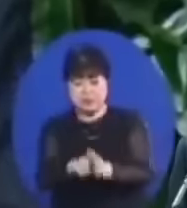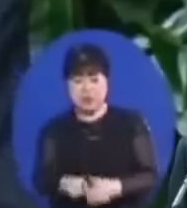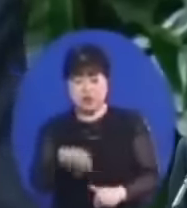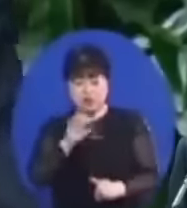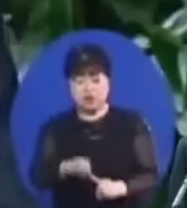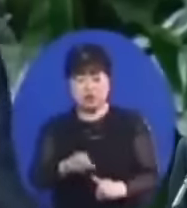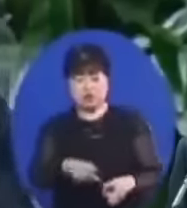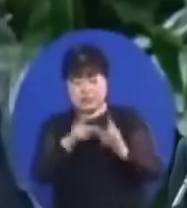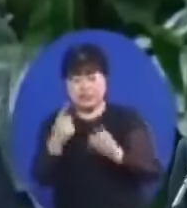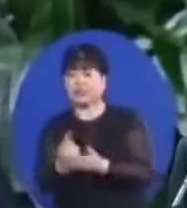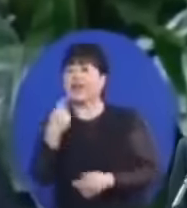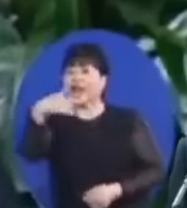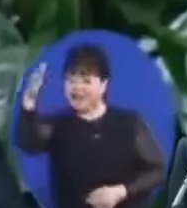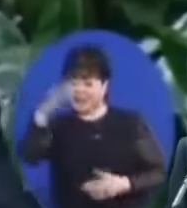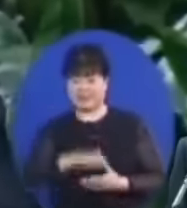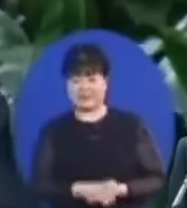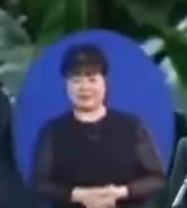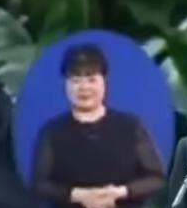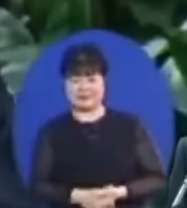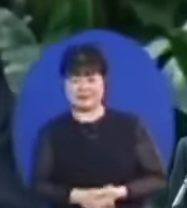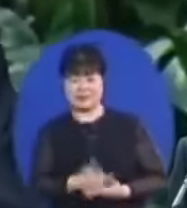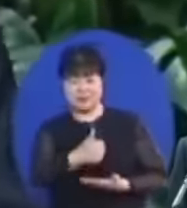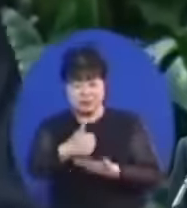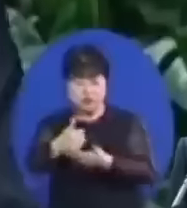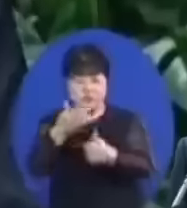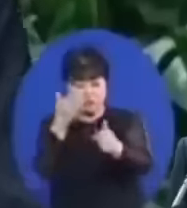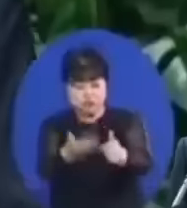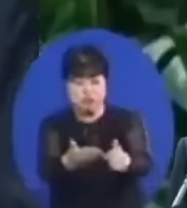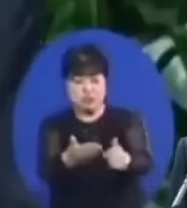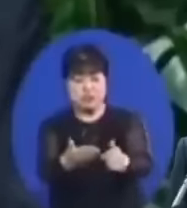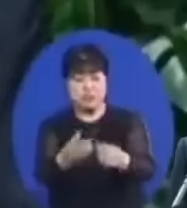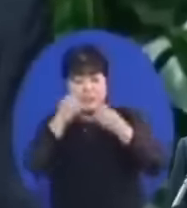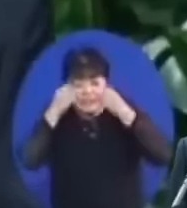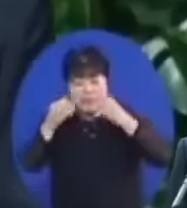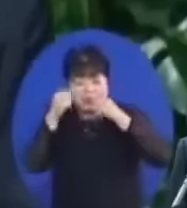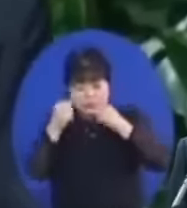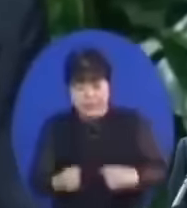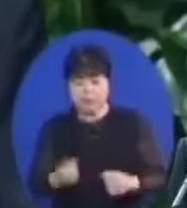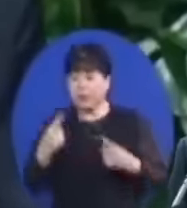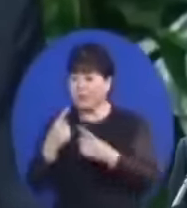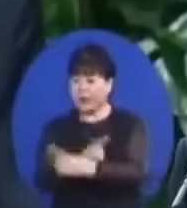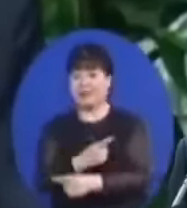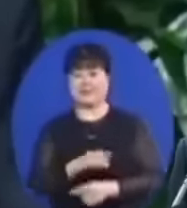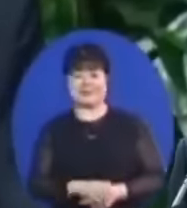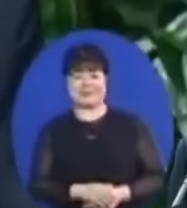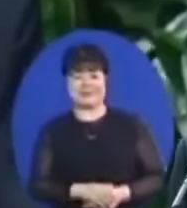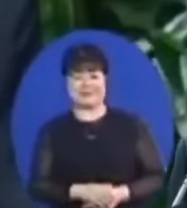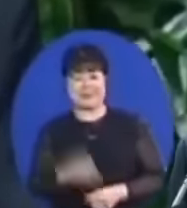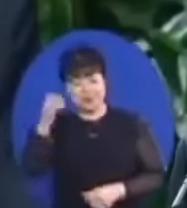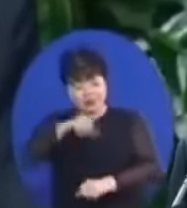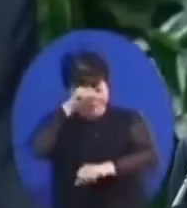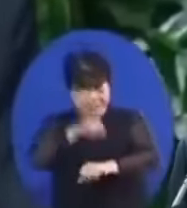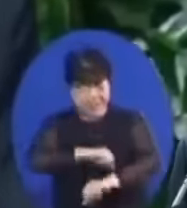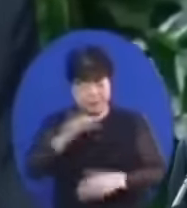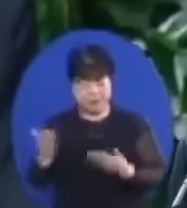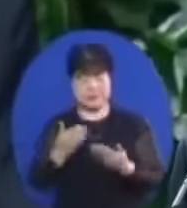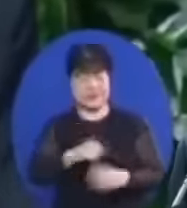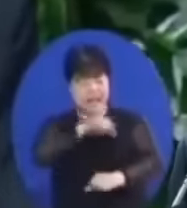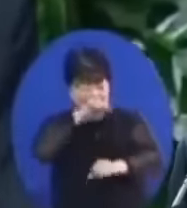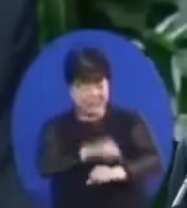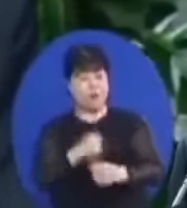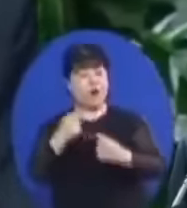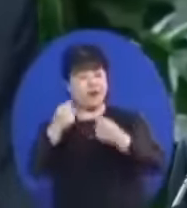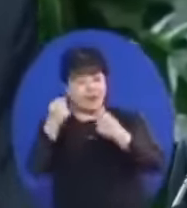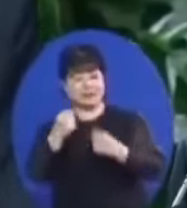저주의 생활에서 떠나가야 되는 것입니다. 주님이 주시는 새로운 삶을 살아야 되는 것입니다. 영혼이 잘됨 같이 범사에